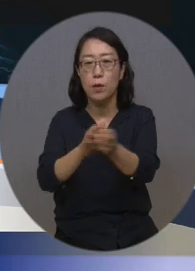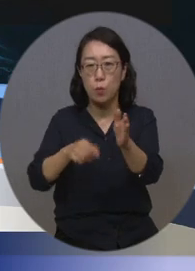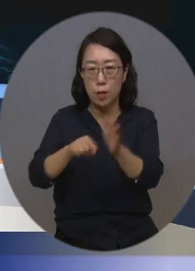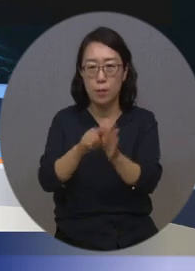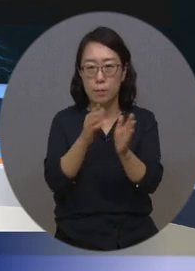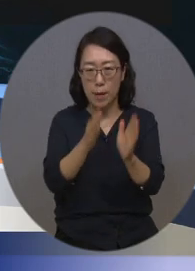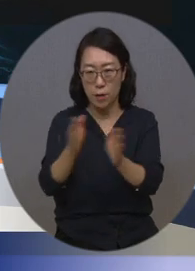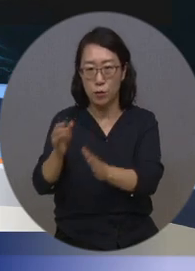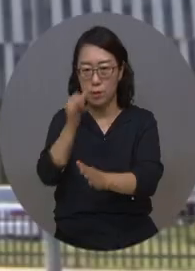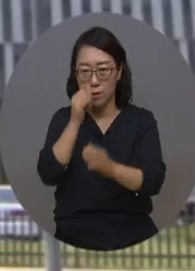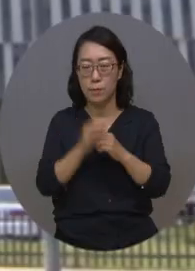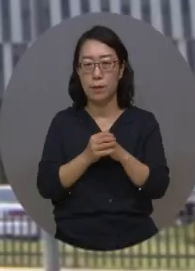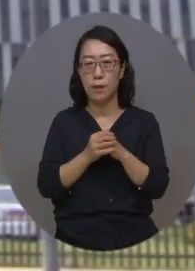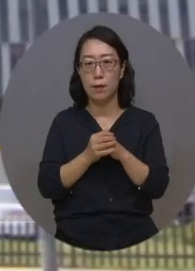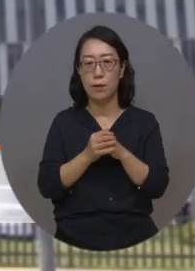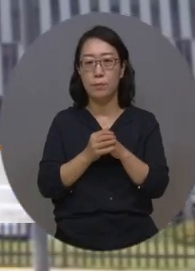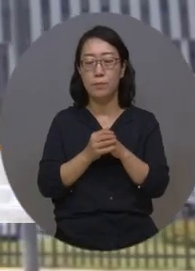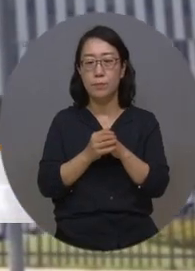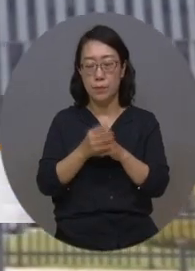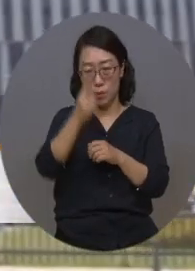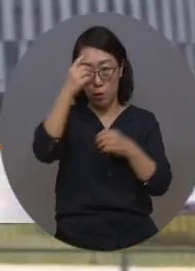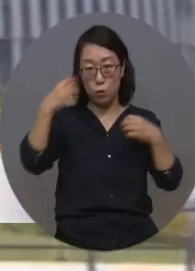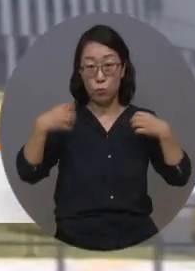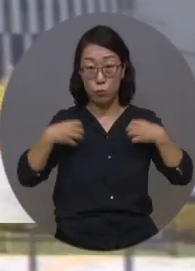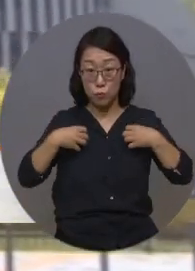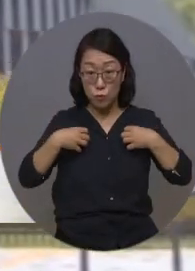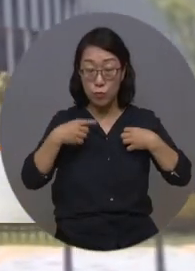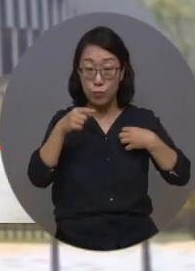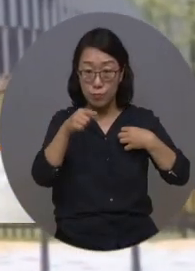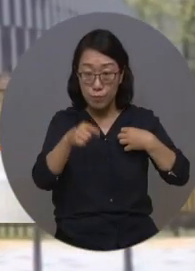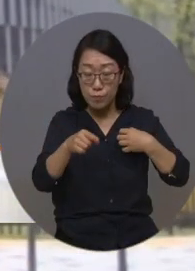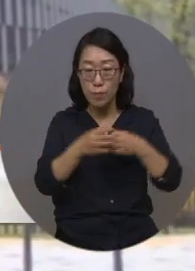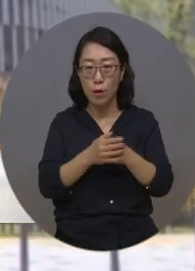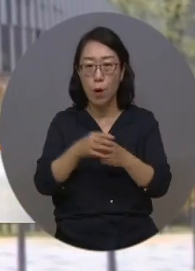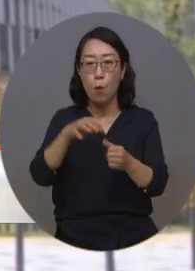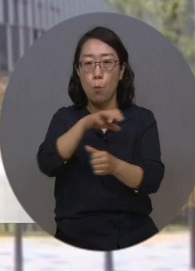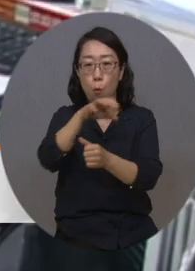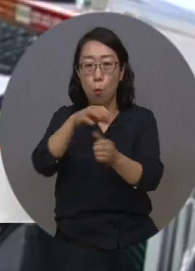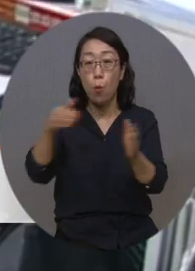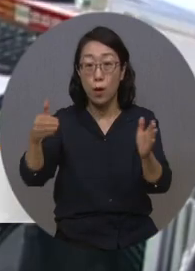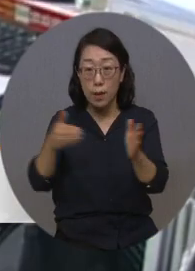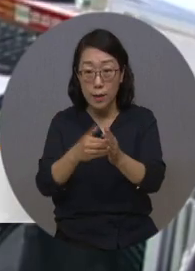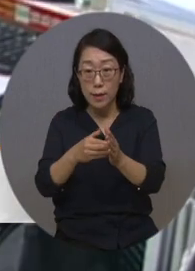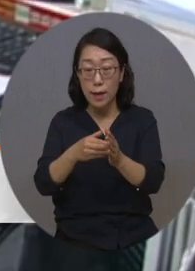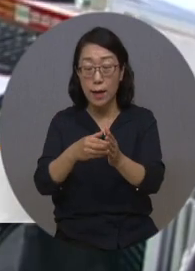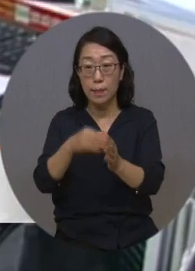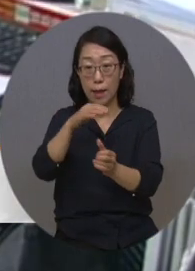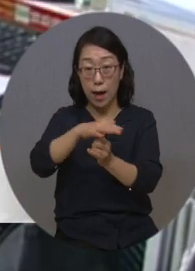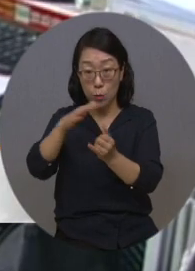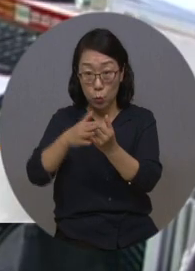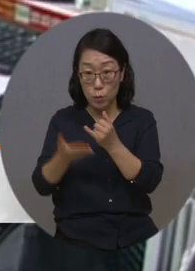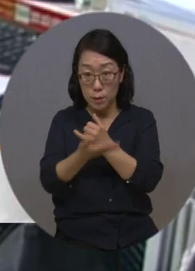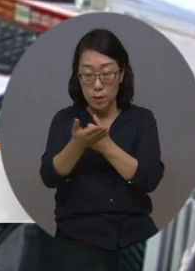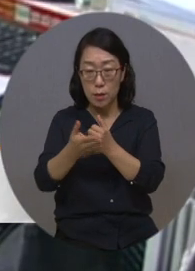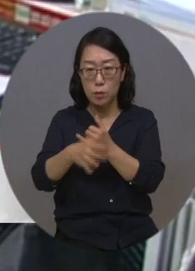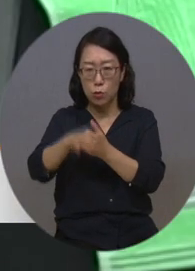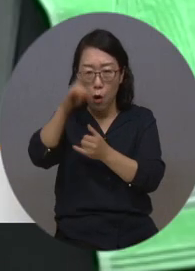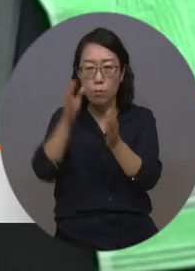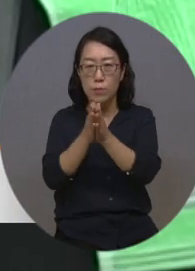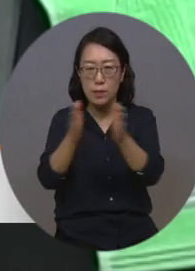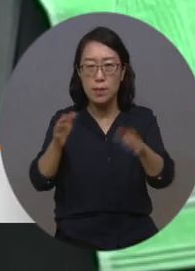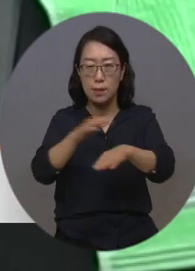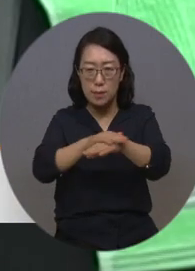마련했습니다 정부는 보호 종류 아동이 공평한 삶의 출발선에서 자립을 준비할 수 있도록